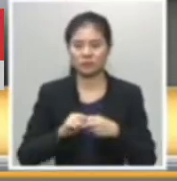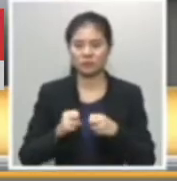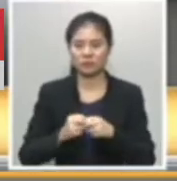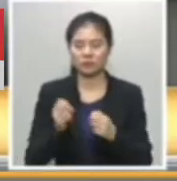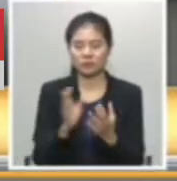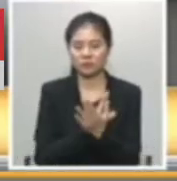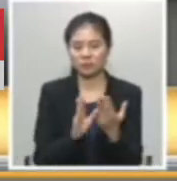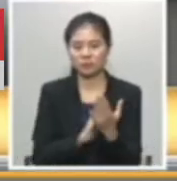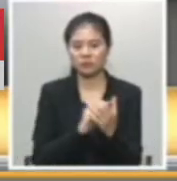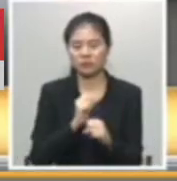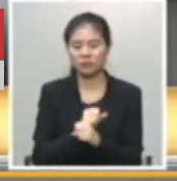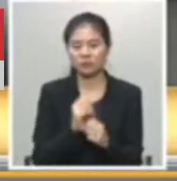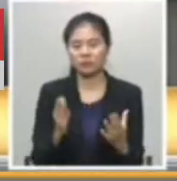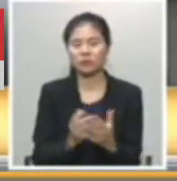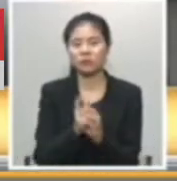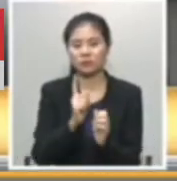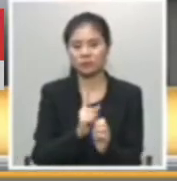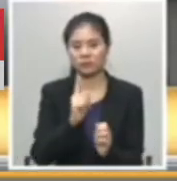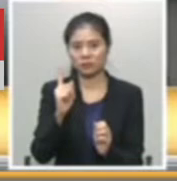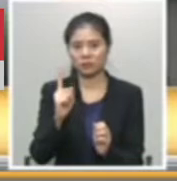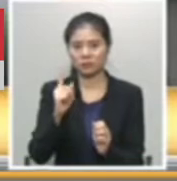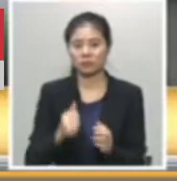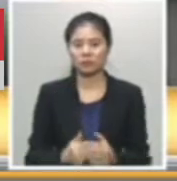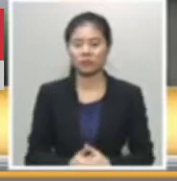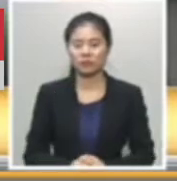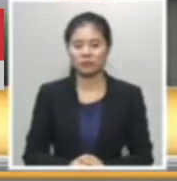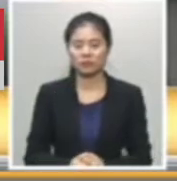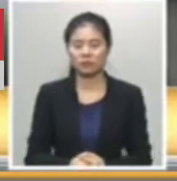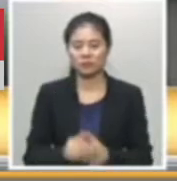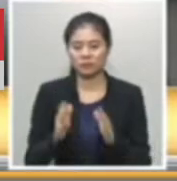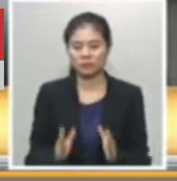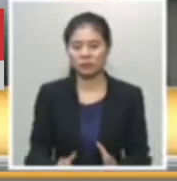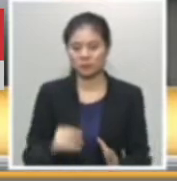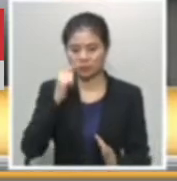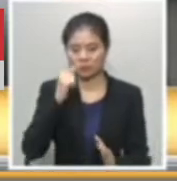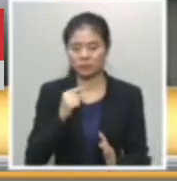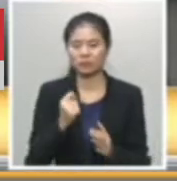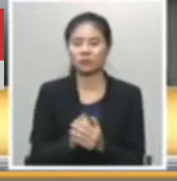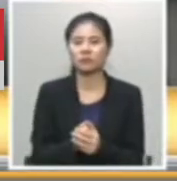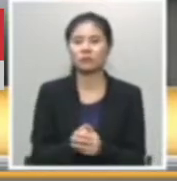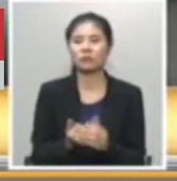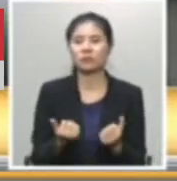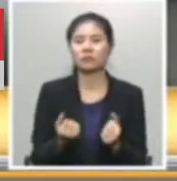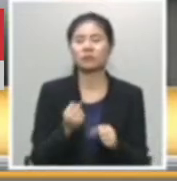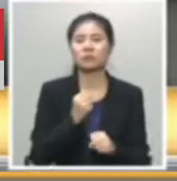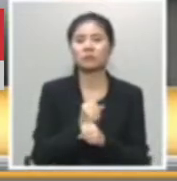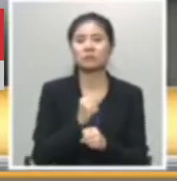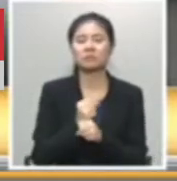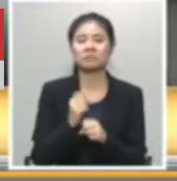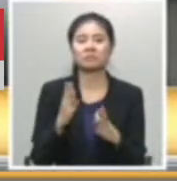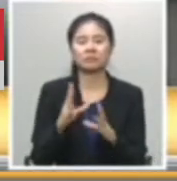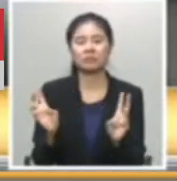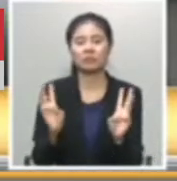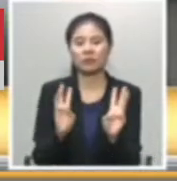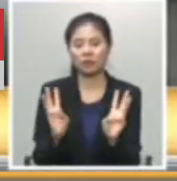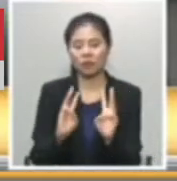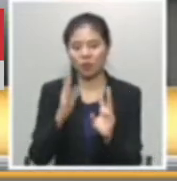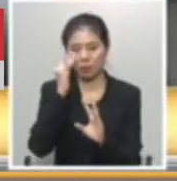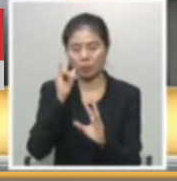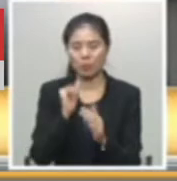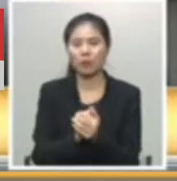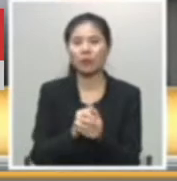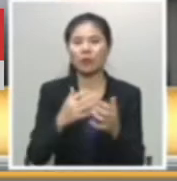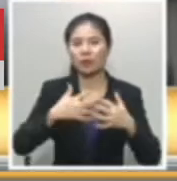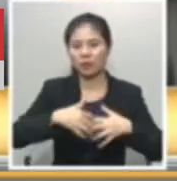ไรบ้างตัวที่หนึ่งครับการที่คนไทยนั้นตกงานมากก็แปลว่าภาคการผลิตเขาก